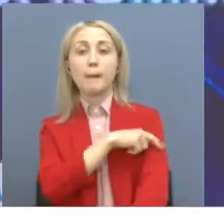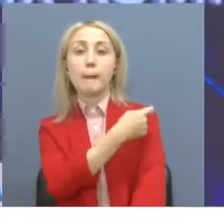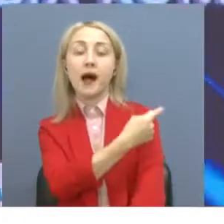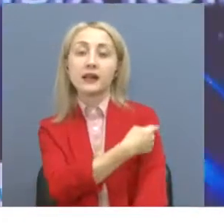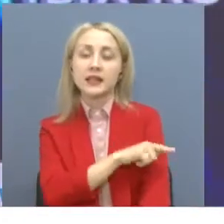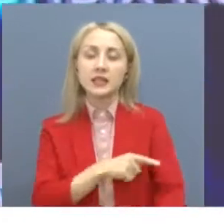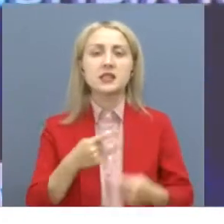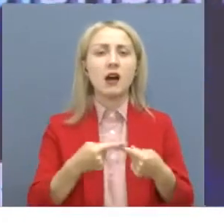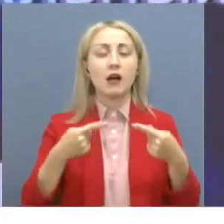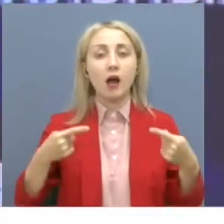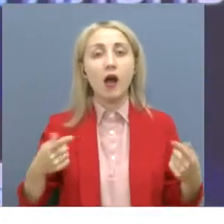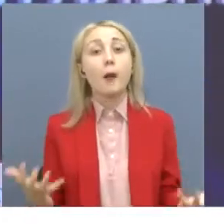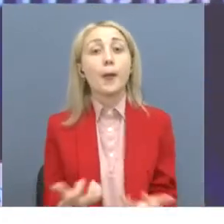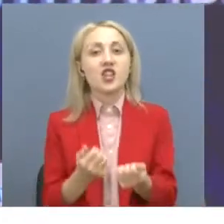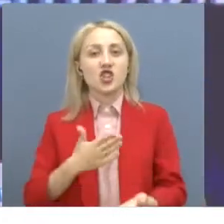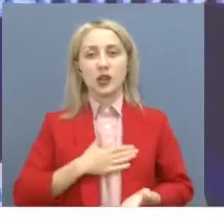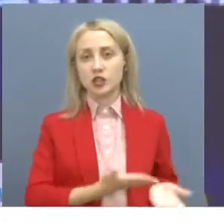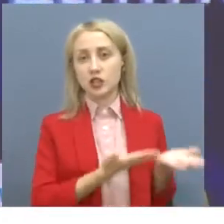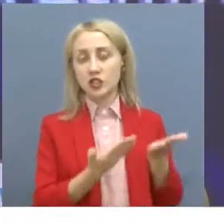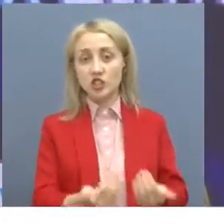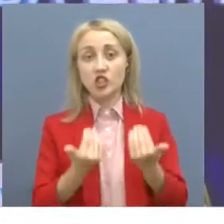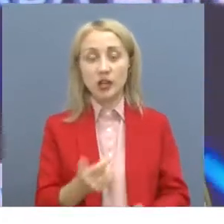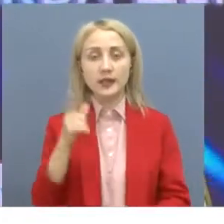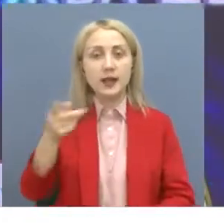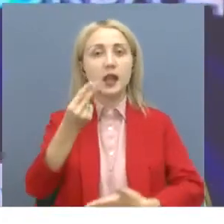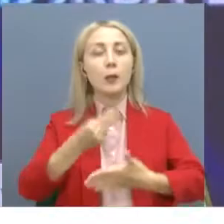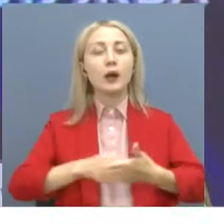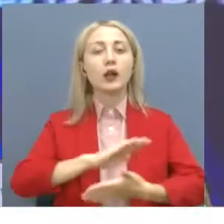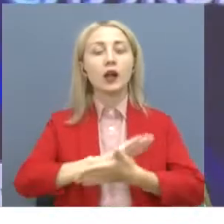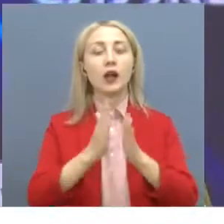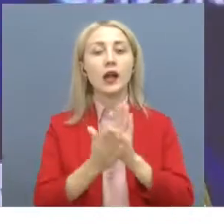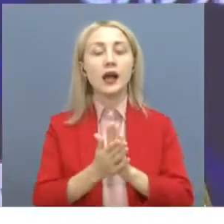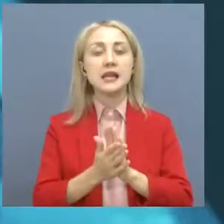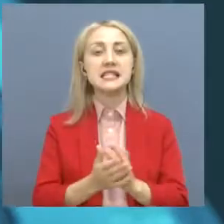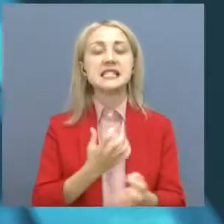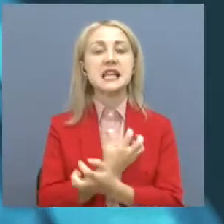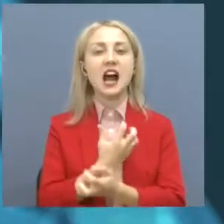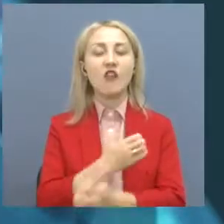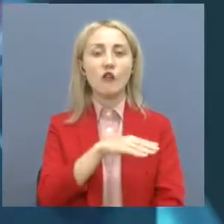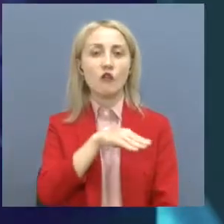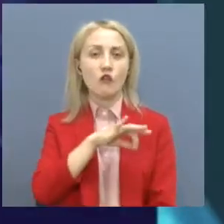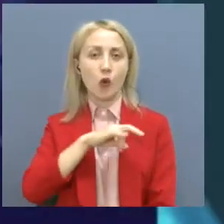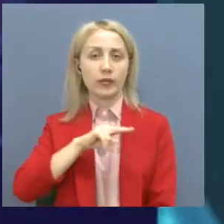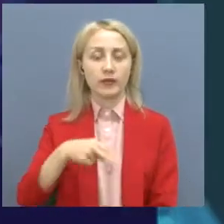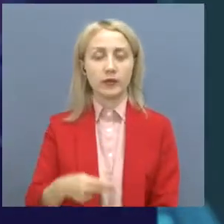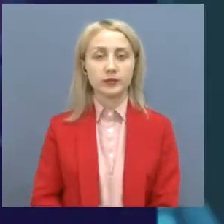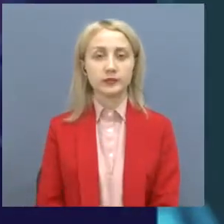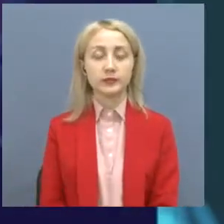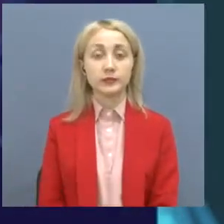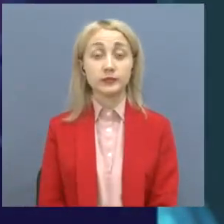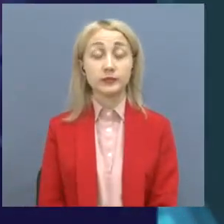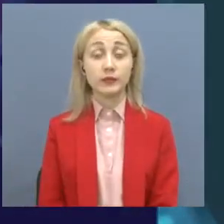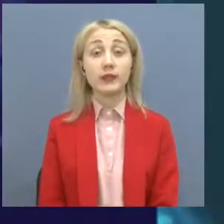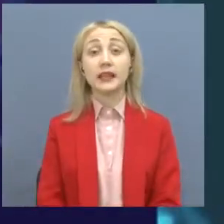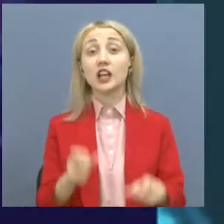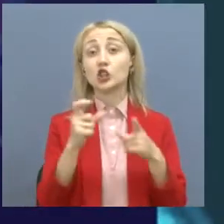ұсынысымызды қолдады. Енді олар сақтандыру қорымен келісімшарт жасайды. Ары қарай коронавируспен күрес жұмыстарына кіріседі. Министрдің мәліметінше, ковидпен